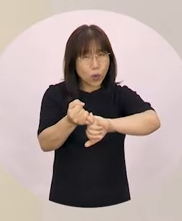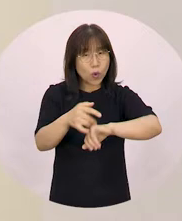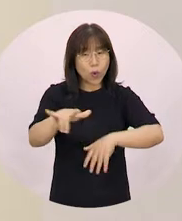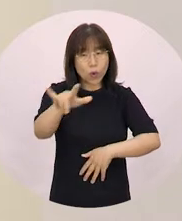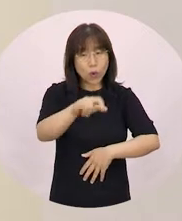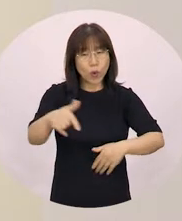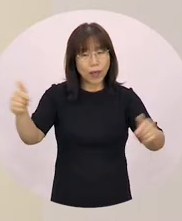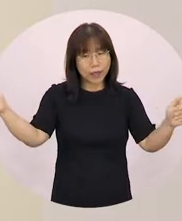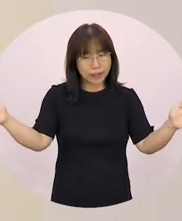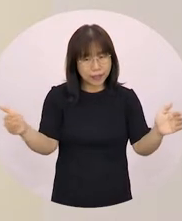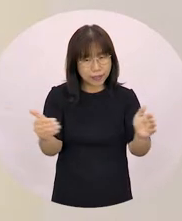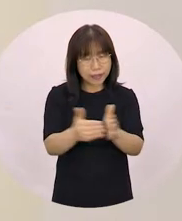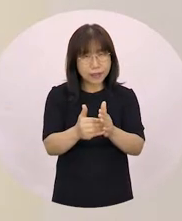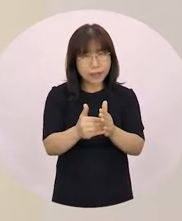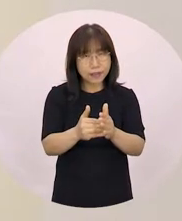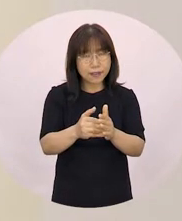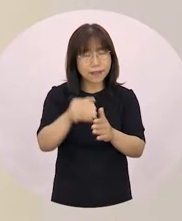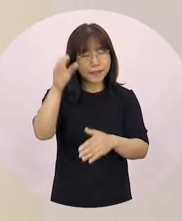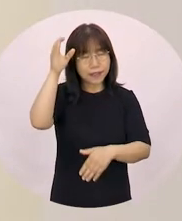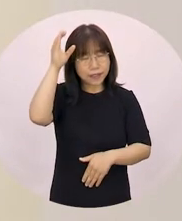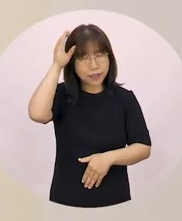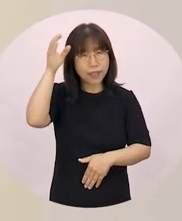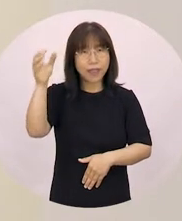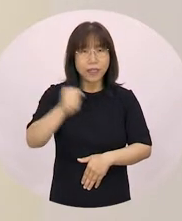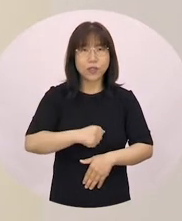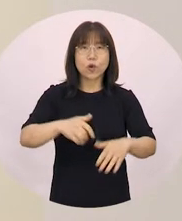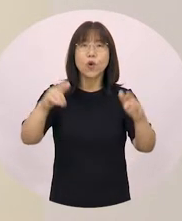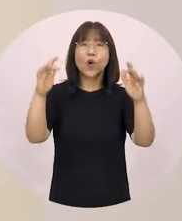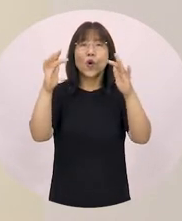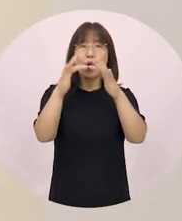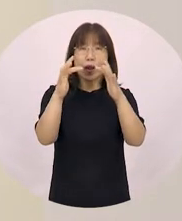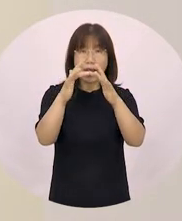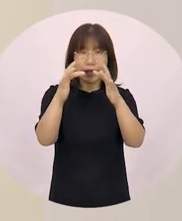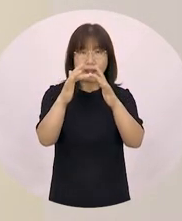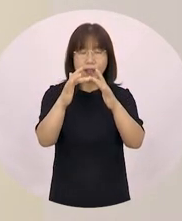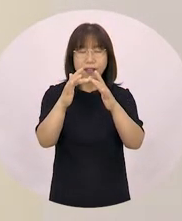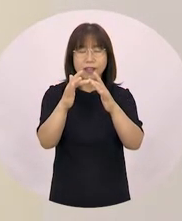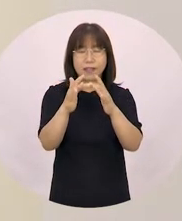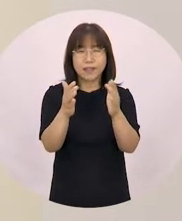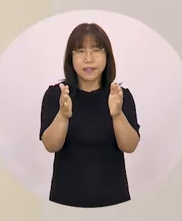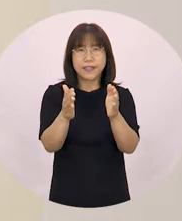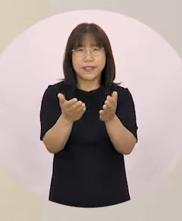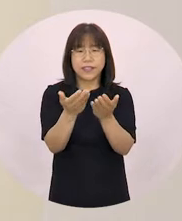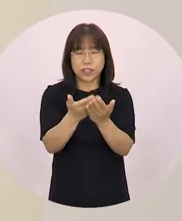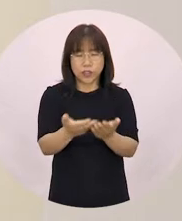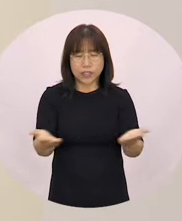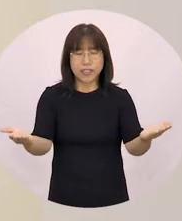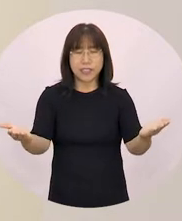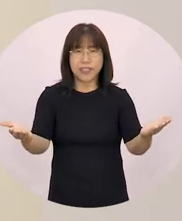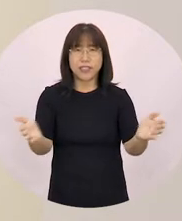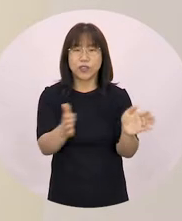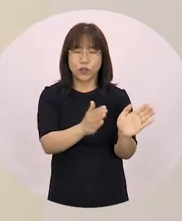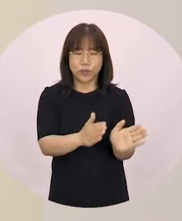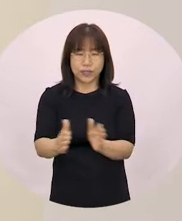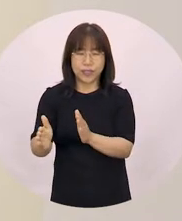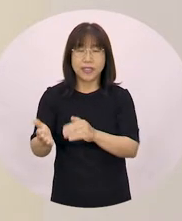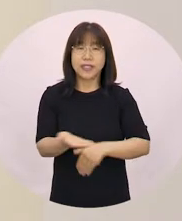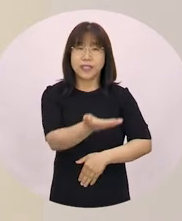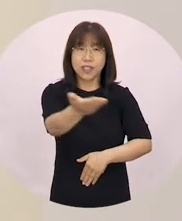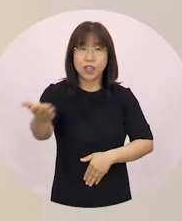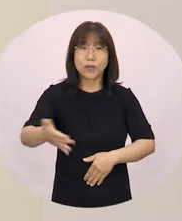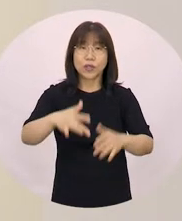것이라는 믿음으로 이번 온라인 투어를 준비했습니다. 온라인 전시를